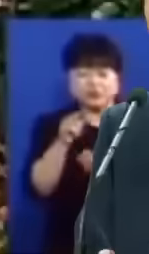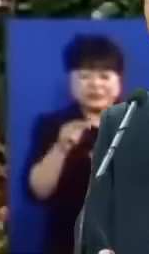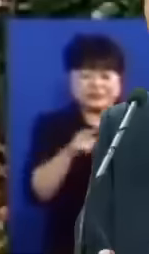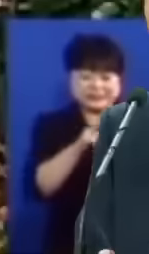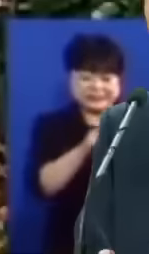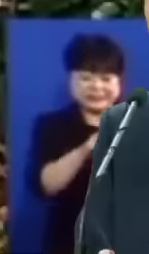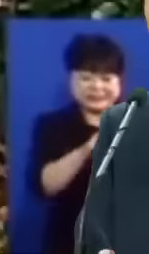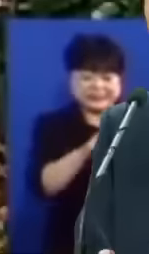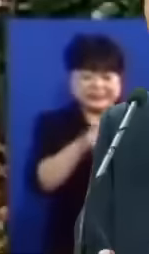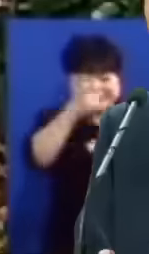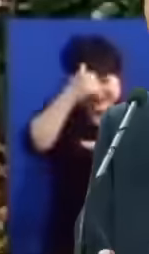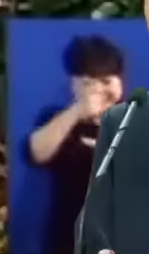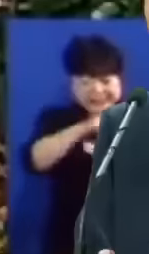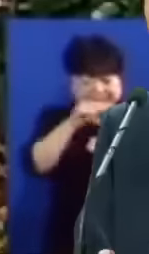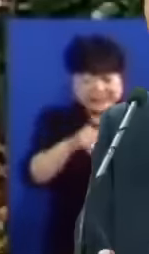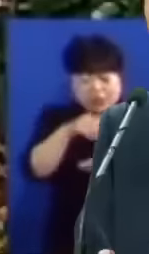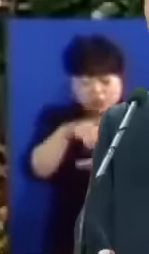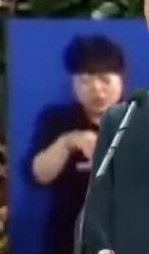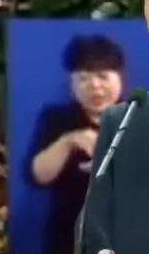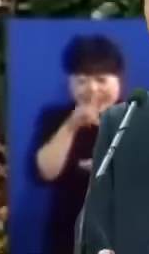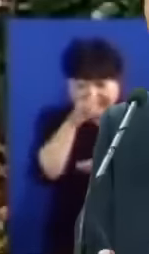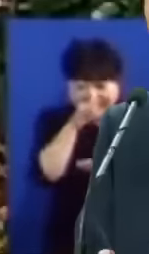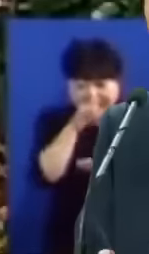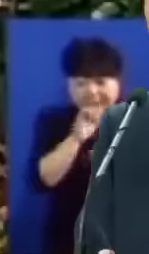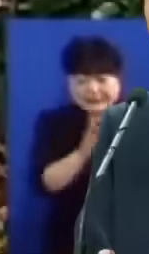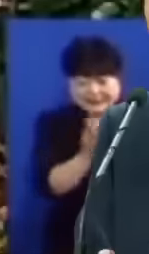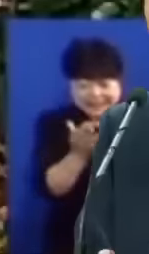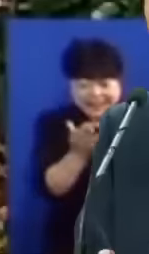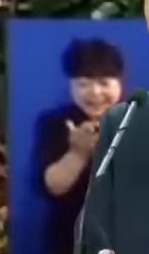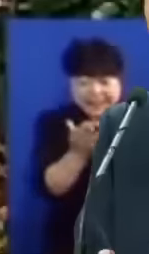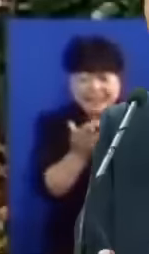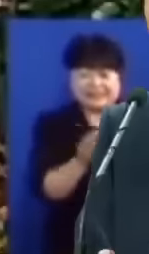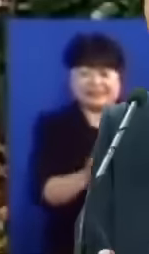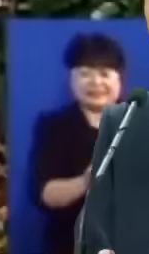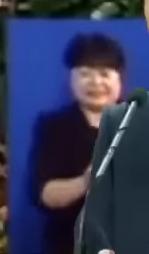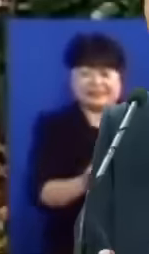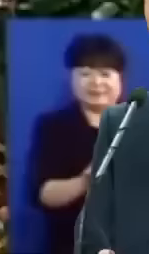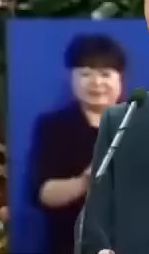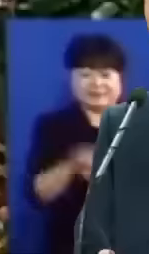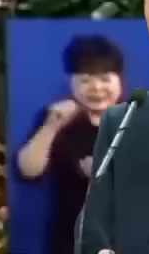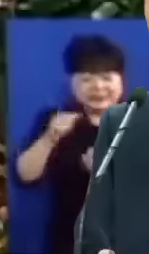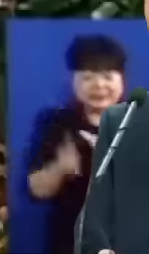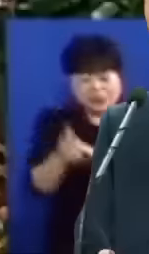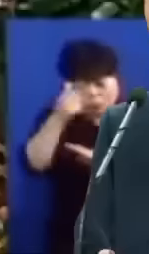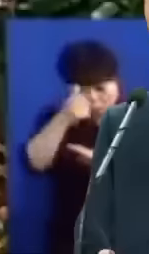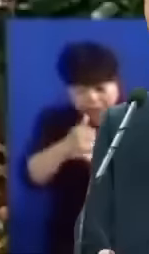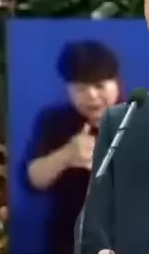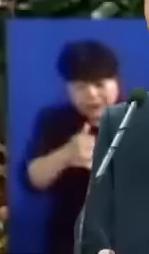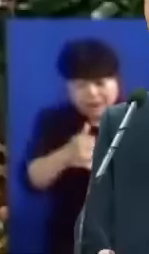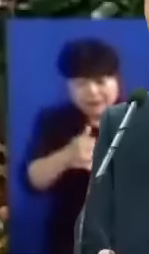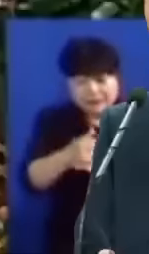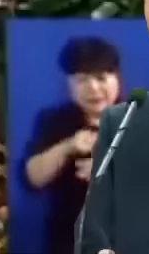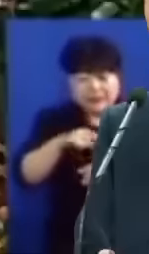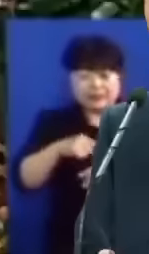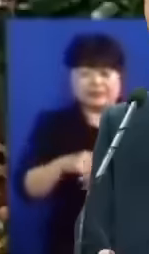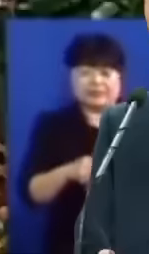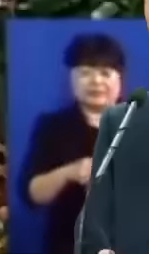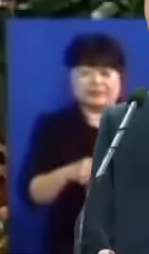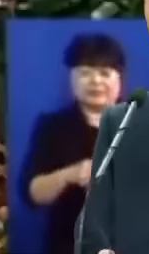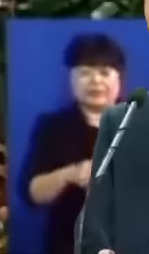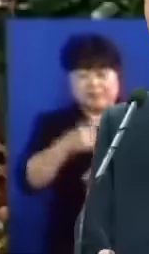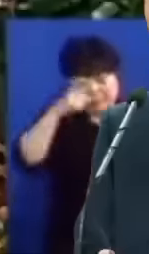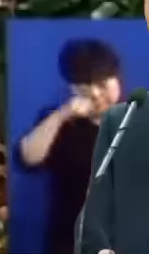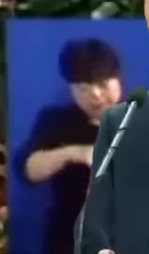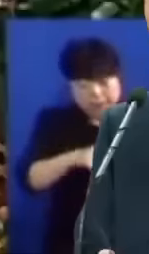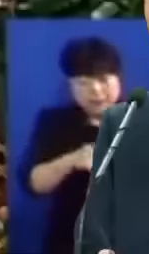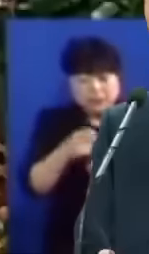나의 인생에 후회가 있다는 책은 인생에서 누구보다 일찍 성공하지만 스스로 몰락에 간 사람 26명의 이야기를